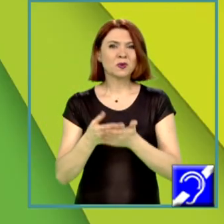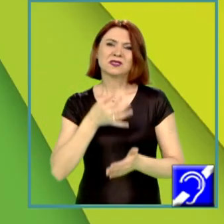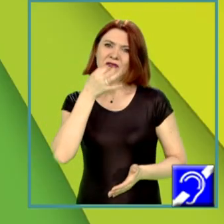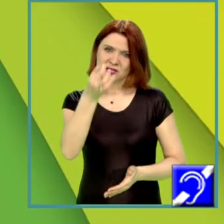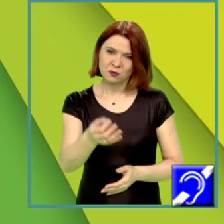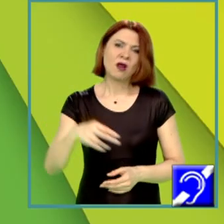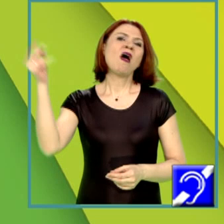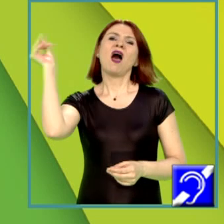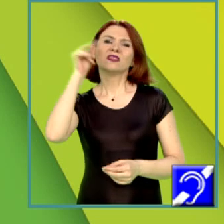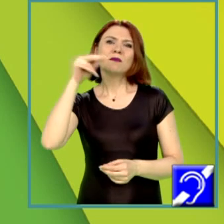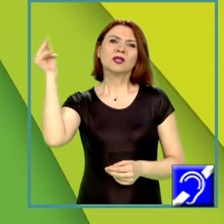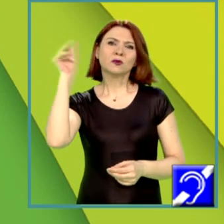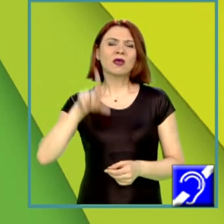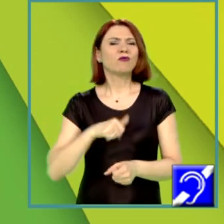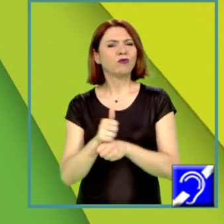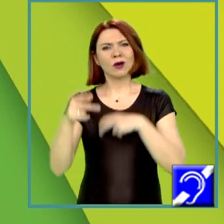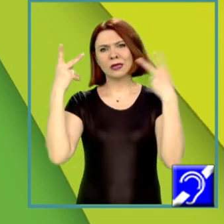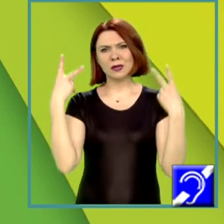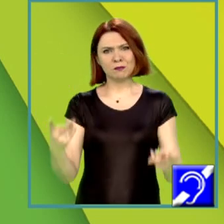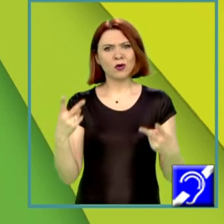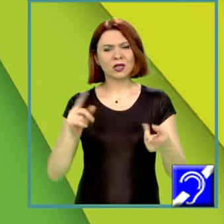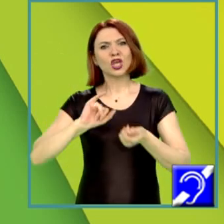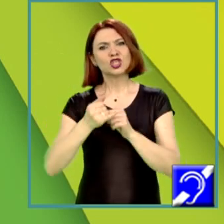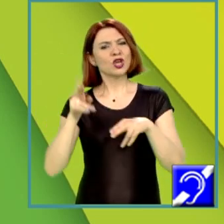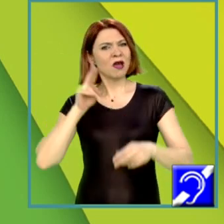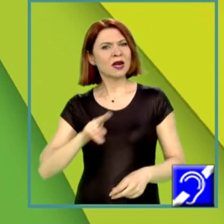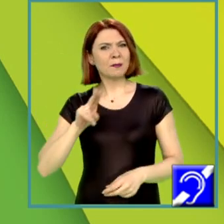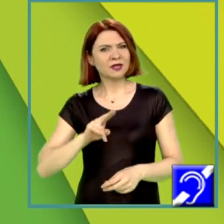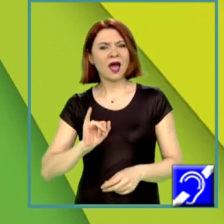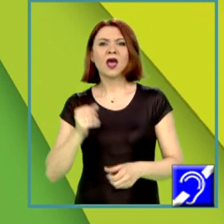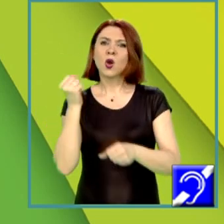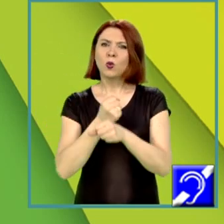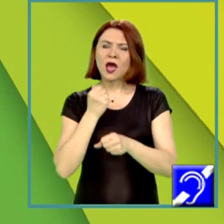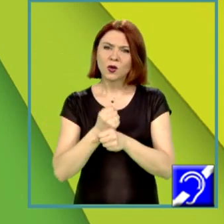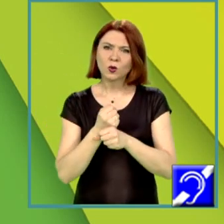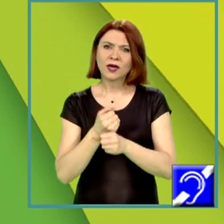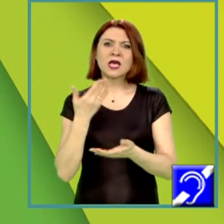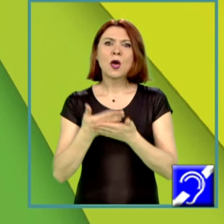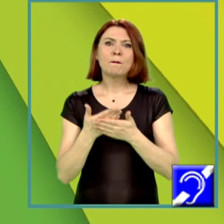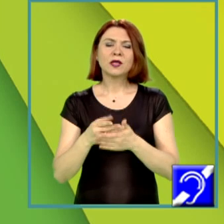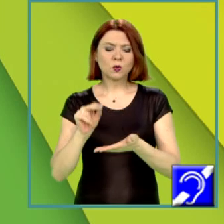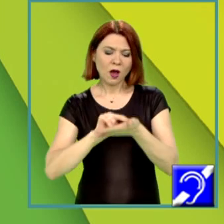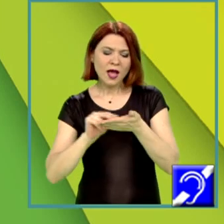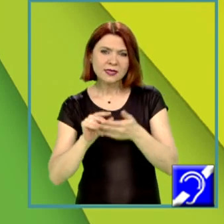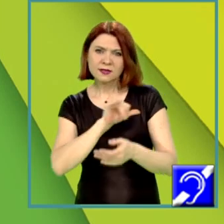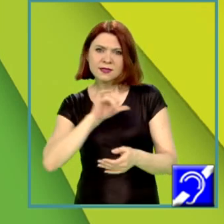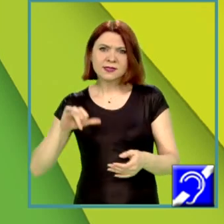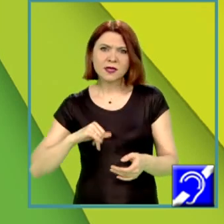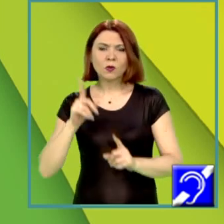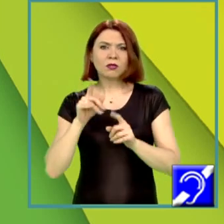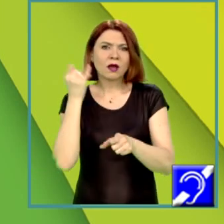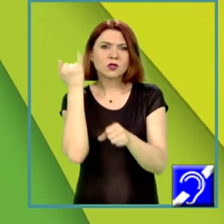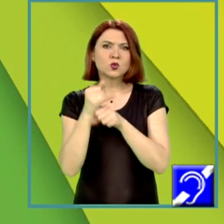spun antrenamentul este foarte important dar și răbdarea cu care lucrați pentru a vă corecta singuri